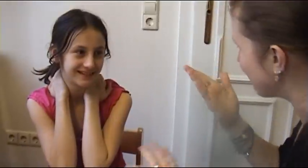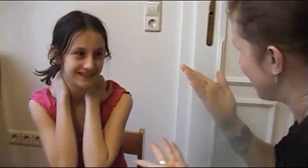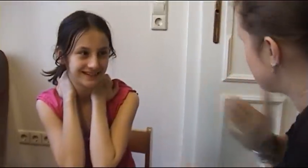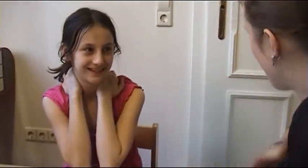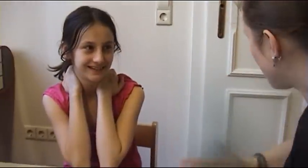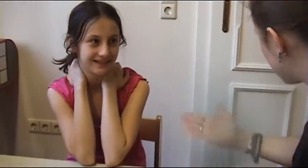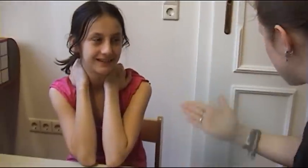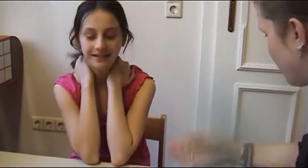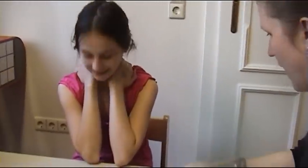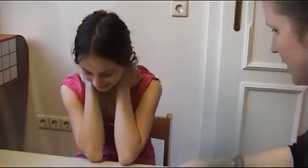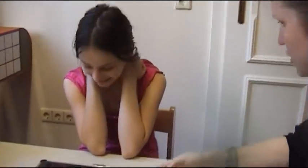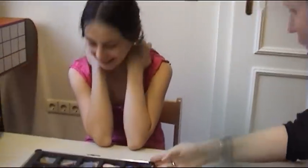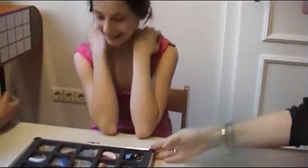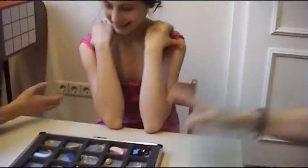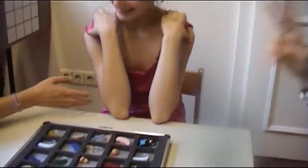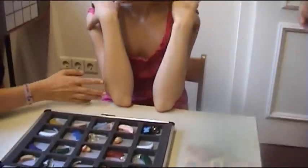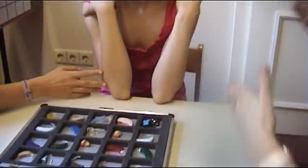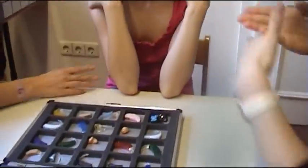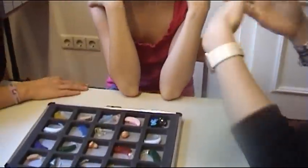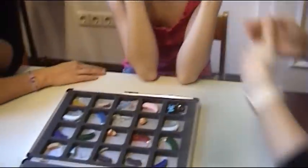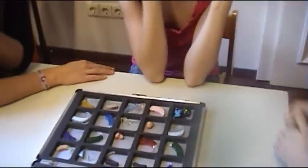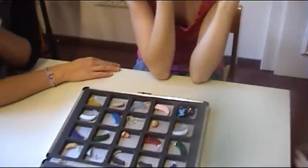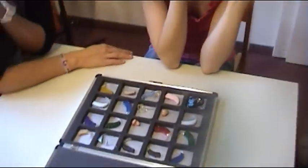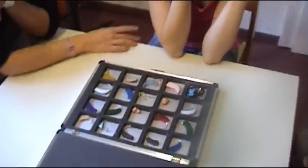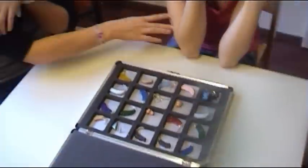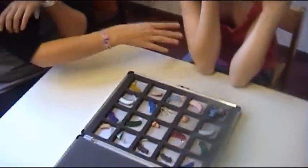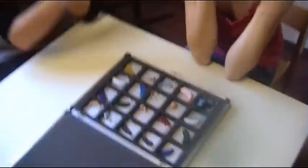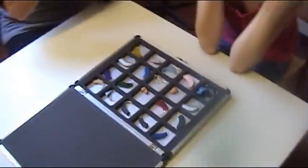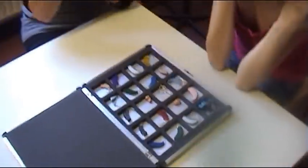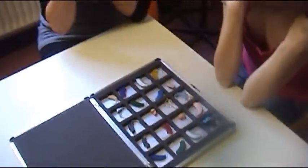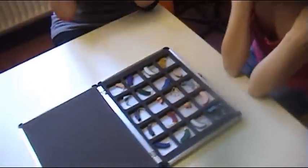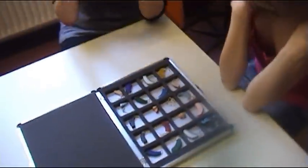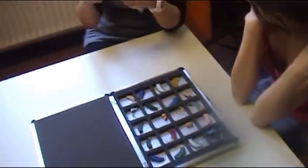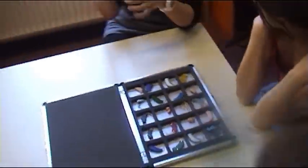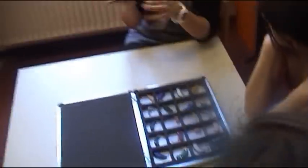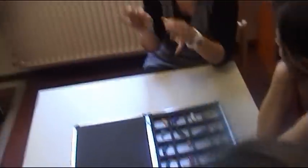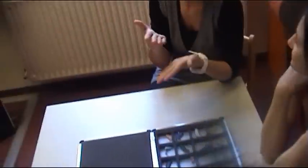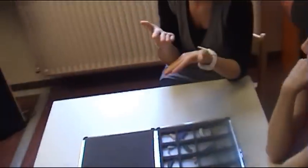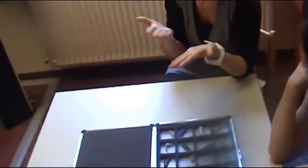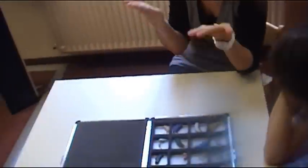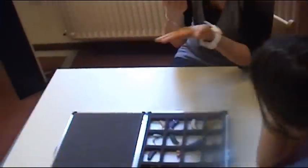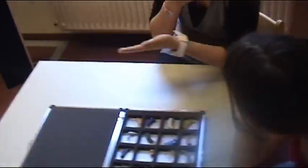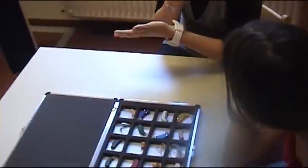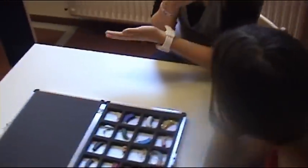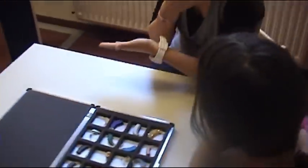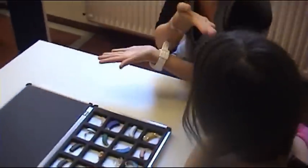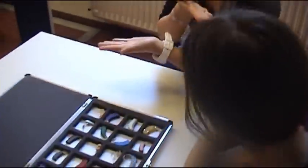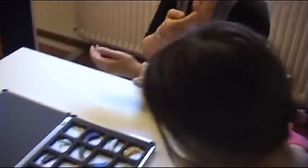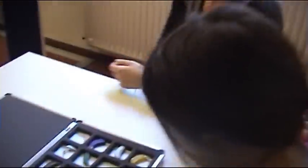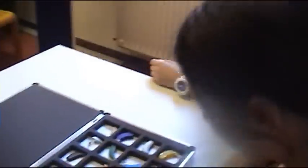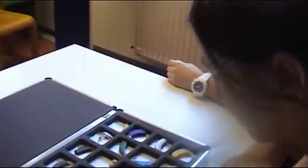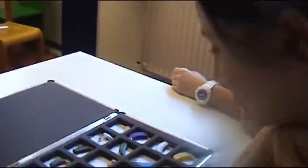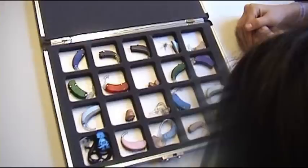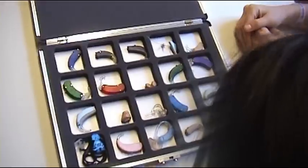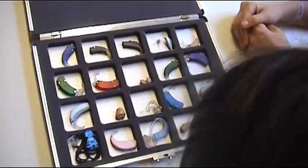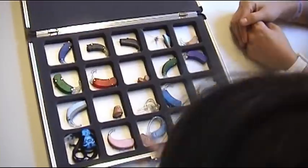jetzt überlegen, was möchtest du für eine? Schau mal, die Mama hilft dir. Ah, das sind viele verschiedene Farben. Was gefällt